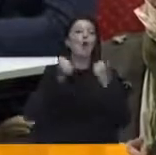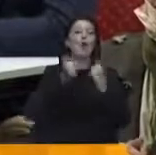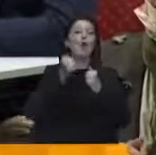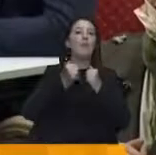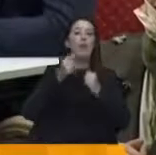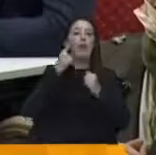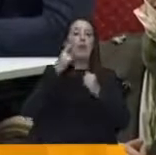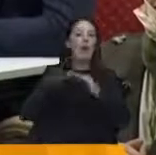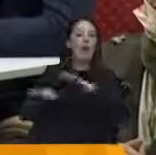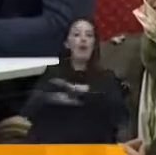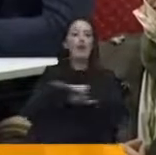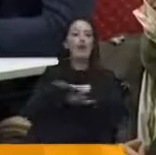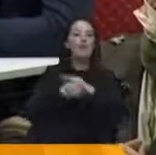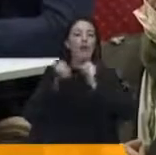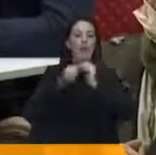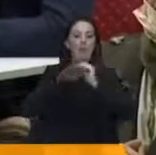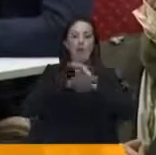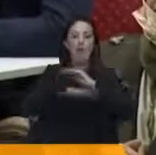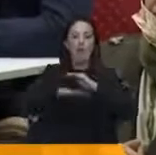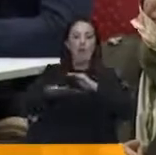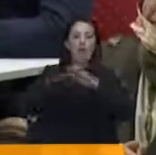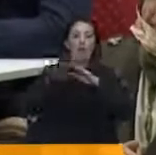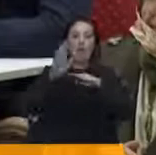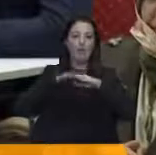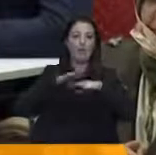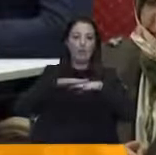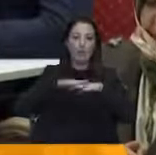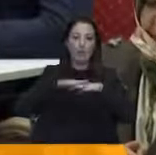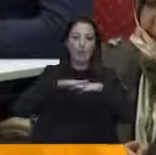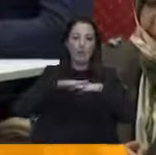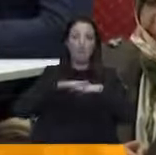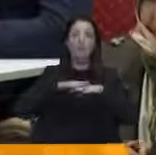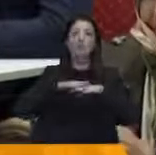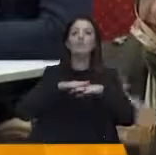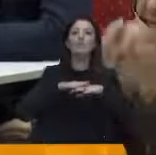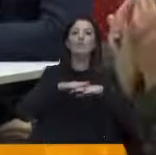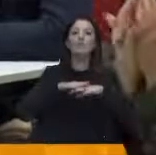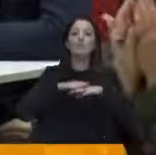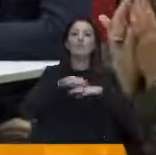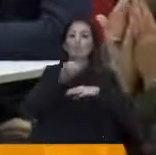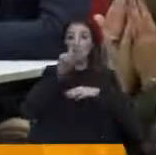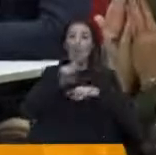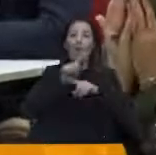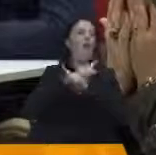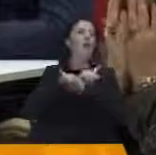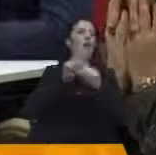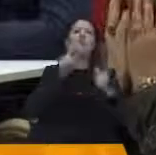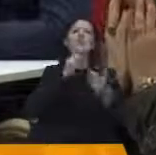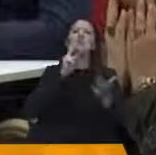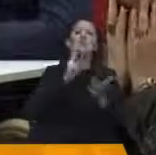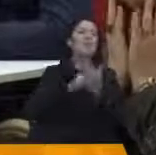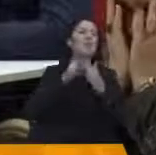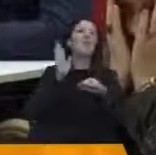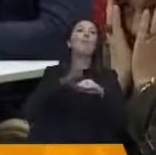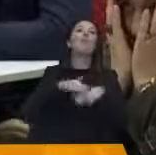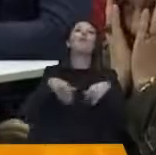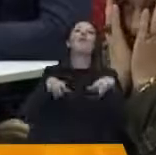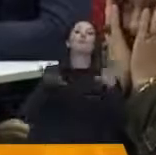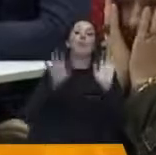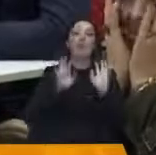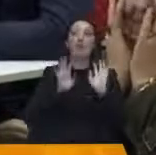yeraltı otoparkı yapılacak mı? Büyük harflerle söylüyorum. Hayır, kesinlikle yapılmayacak.